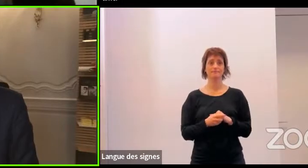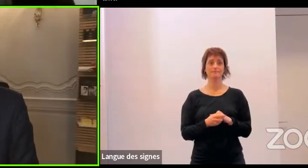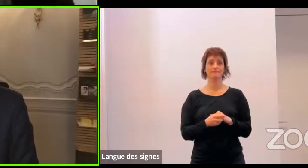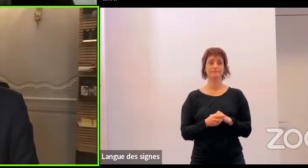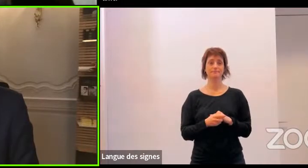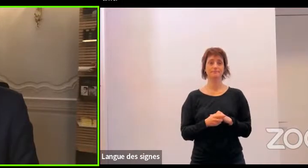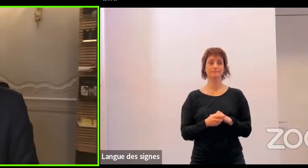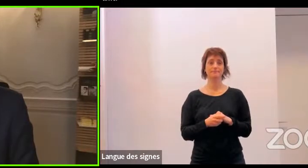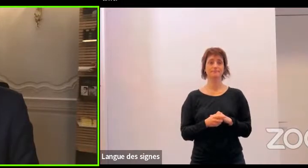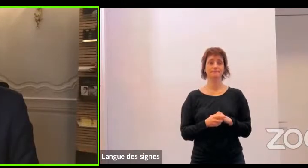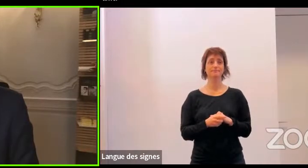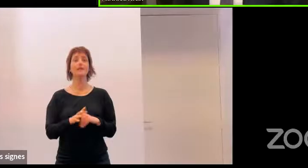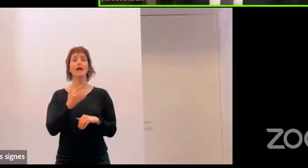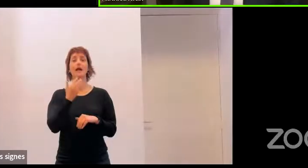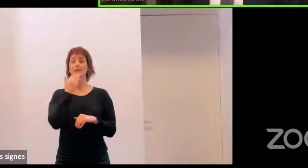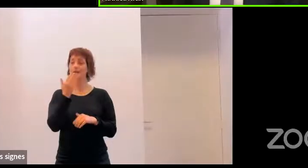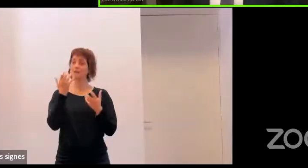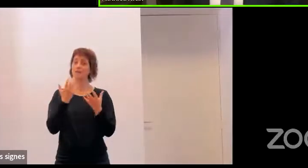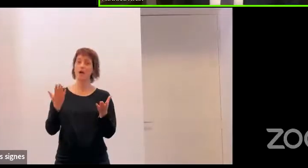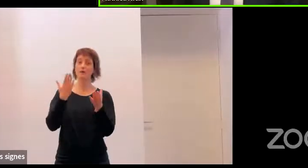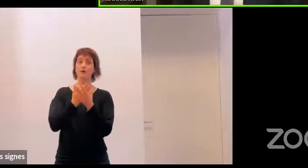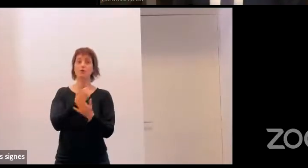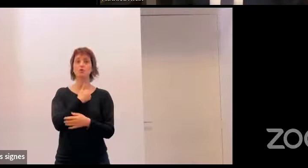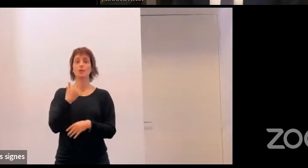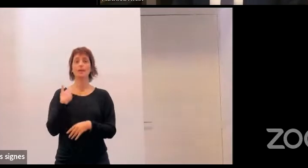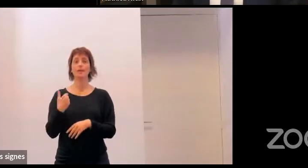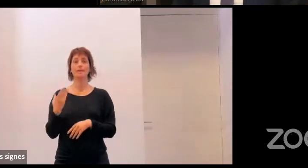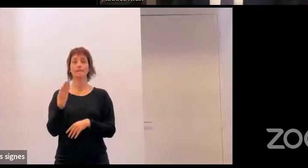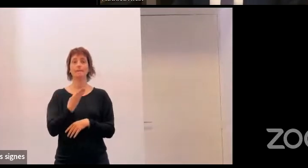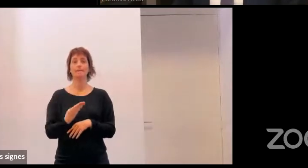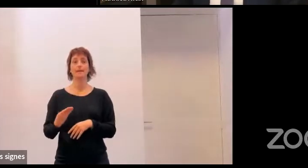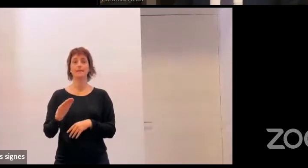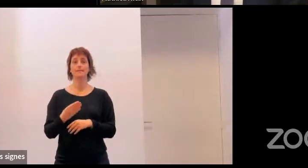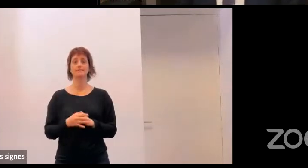Merci. J'ai une demande d'intervention d'Estelle Mercier.